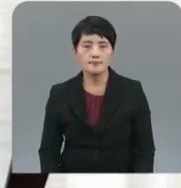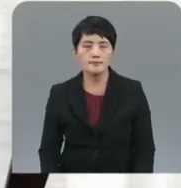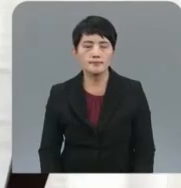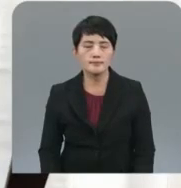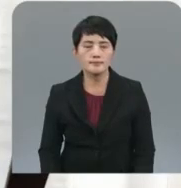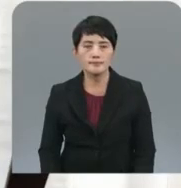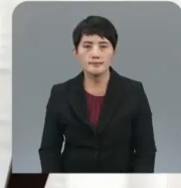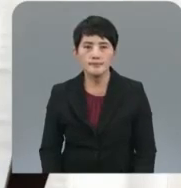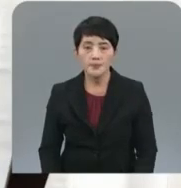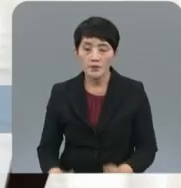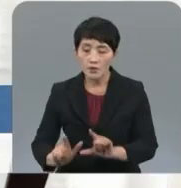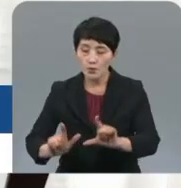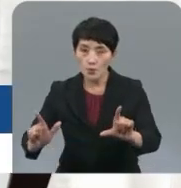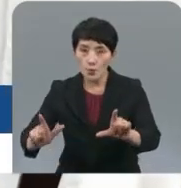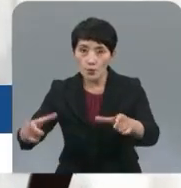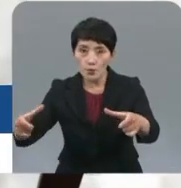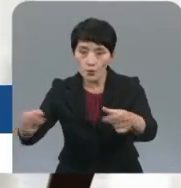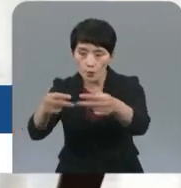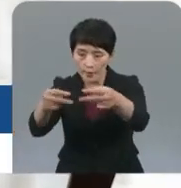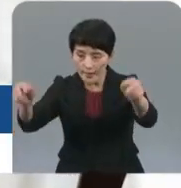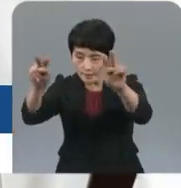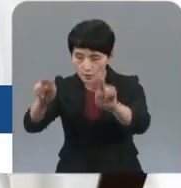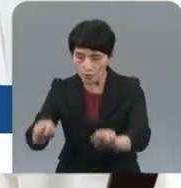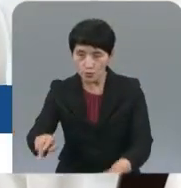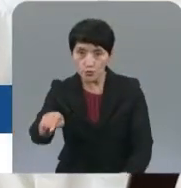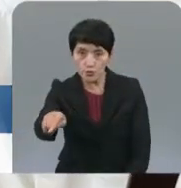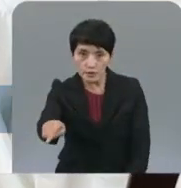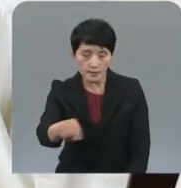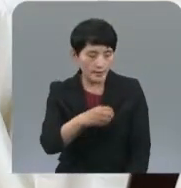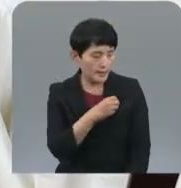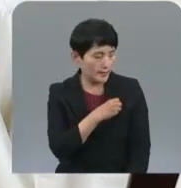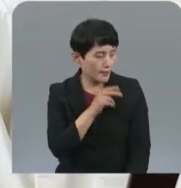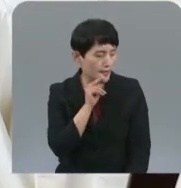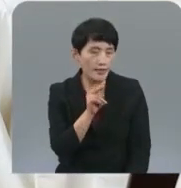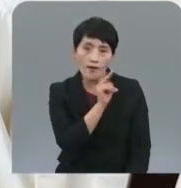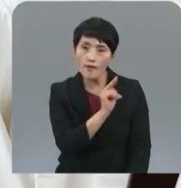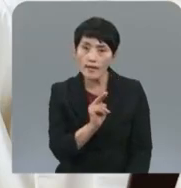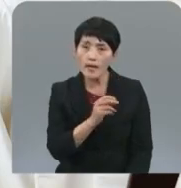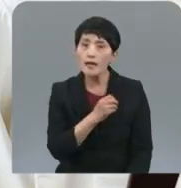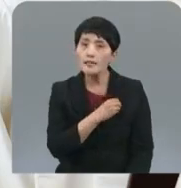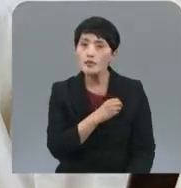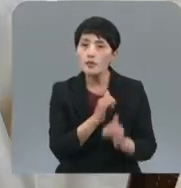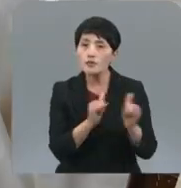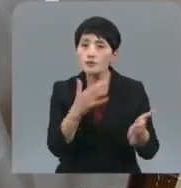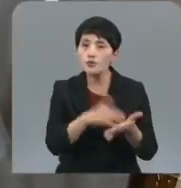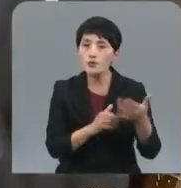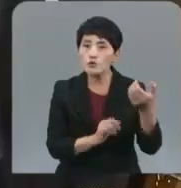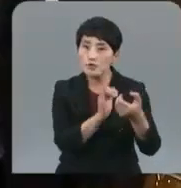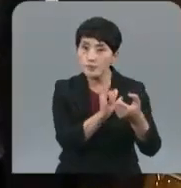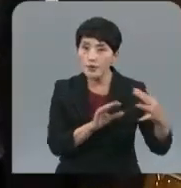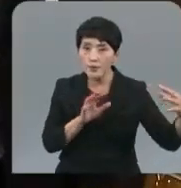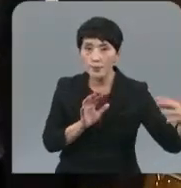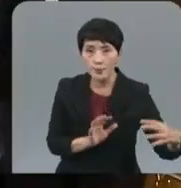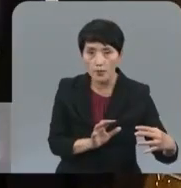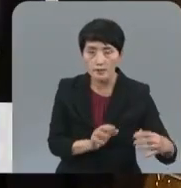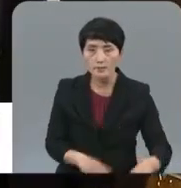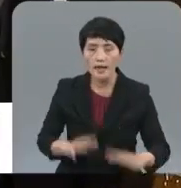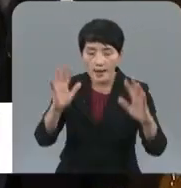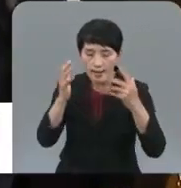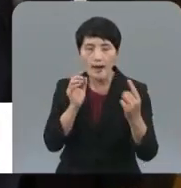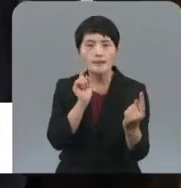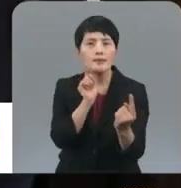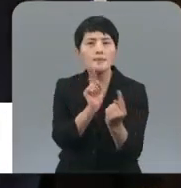à l'occasion de l'ouverture du festival de l'automne le Premier ministre japonais fumi Kishida a envoyé mardi un arbre sacré